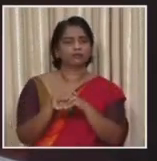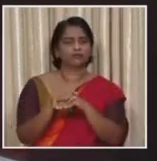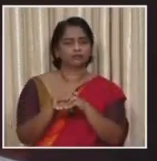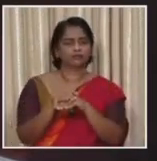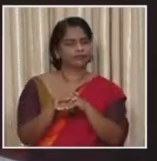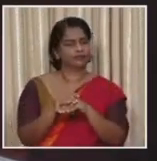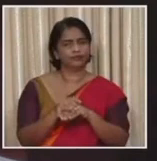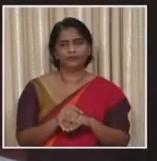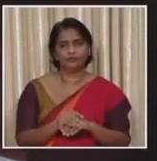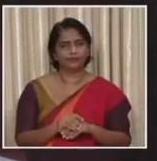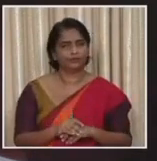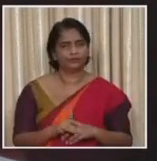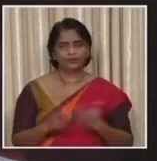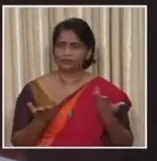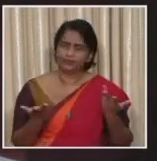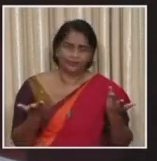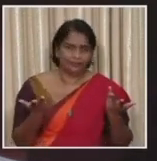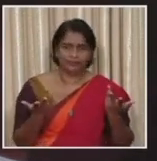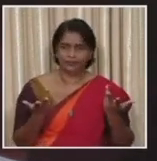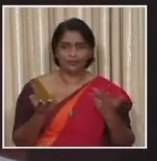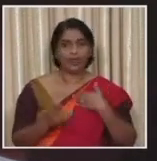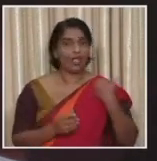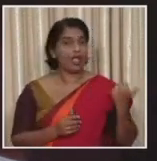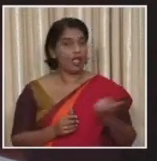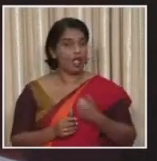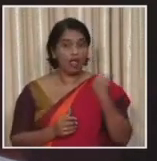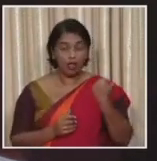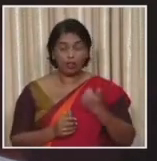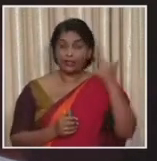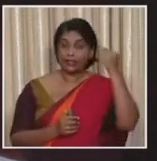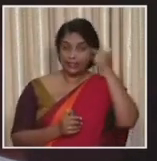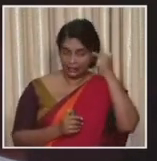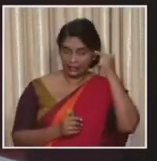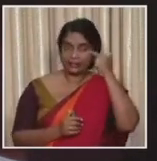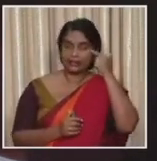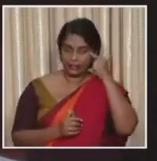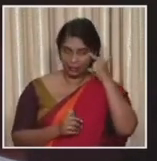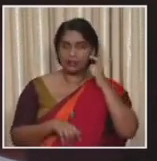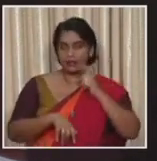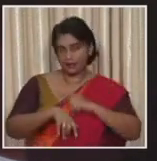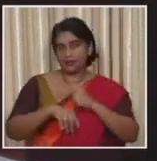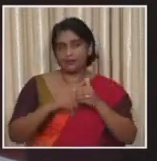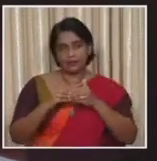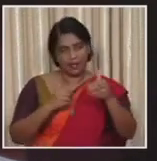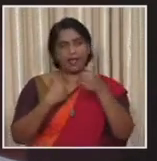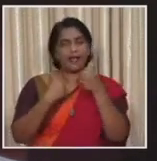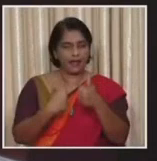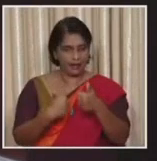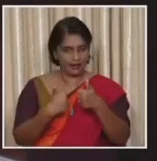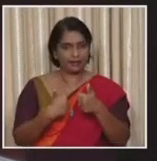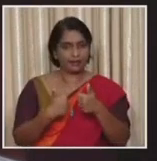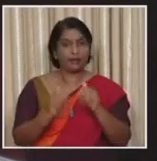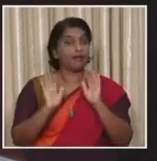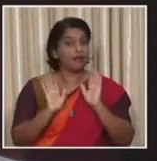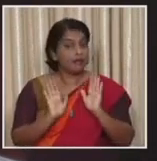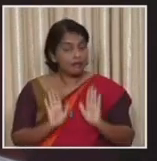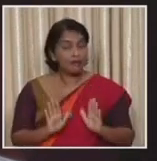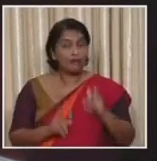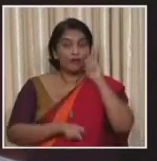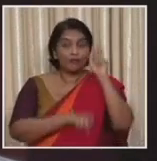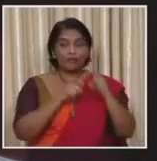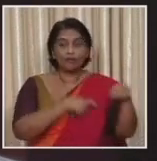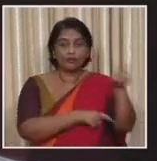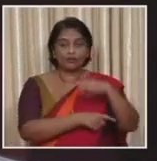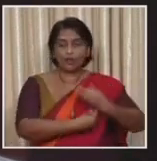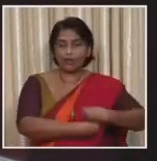කරලා තියෙනවා මෙහෙමයි අලුත් විදිහට හිතන්න ඕන කාලයක් ඇවිල්ලා තියෙන මේක හරි නමුත් ඉන්න මිනිස්සු ටික